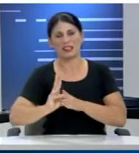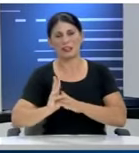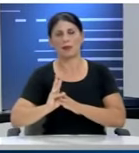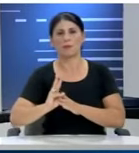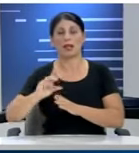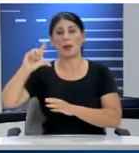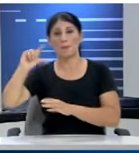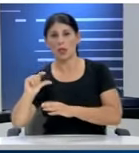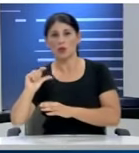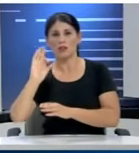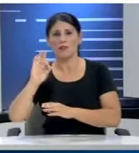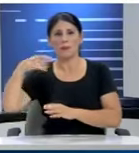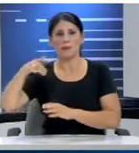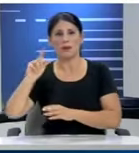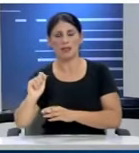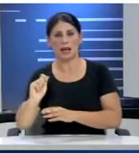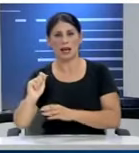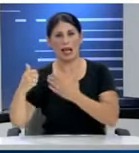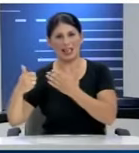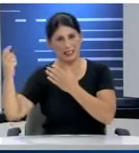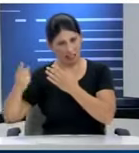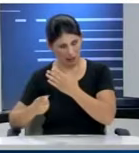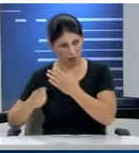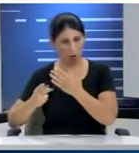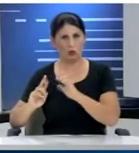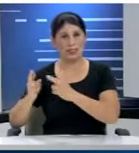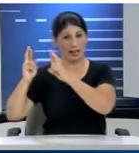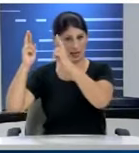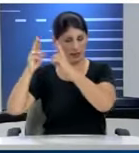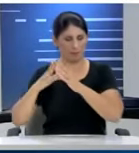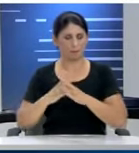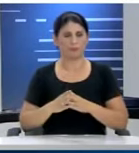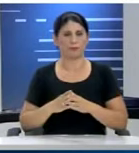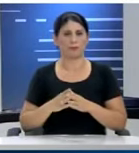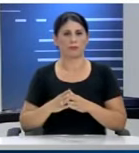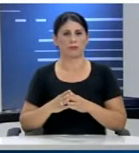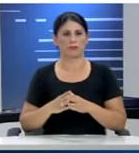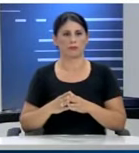στην ενέργεια στο υπερεκτοτικό συντελεστή 6%, την παροχή